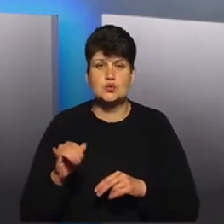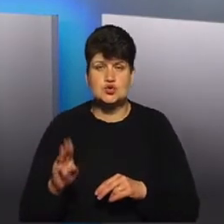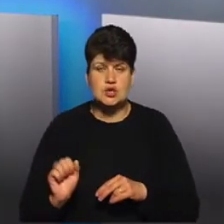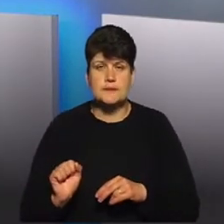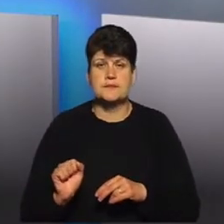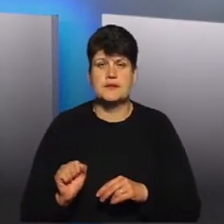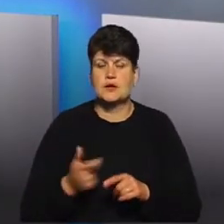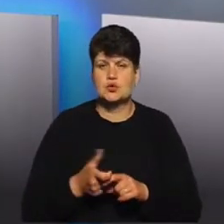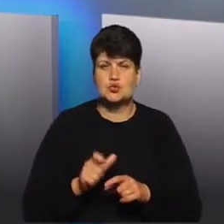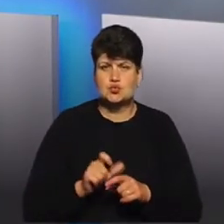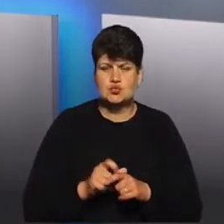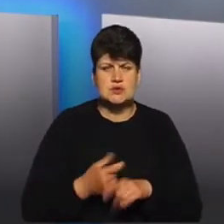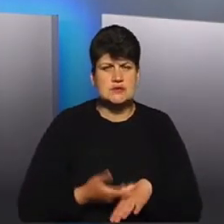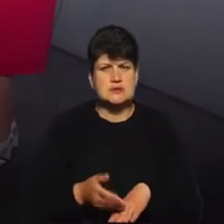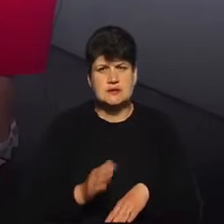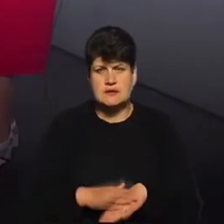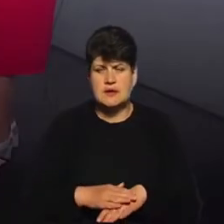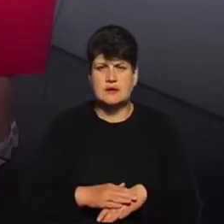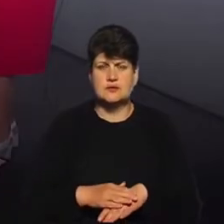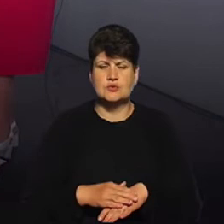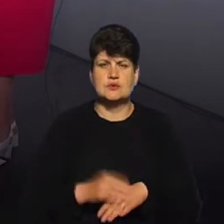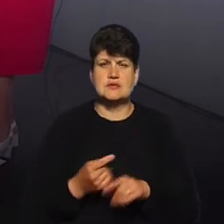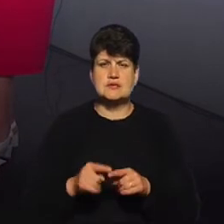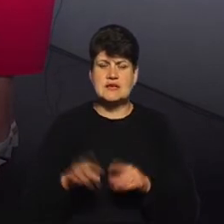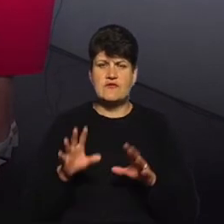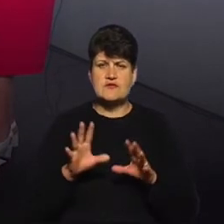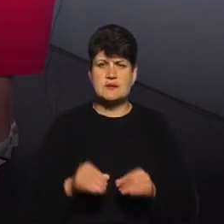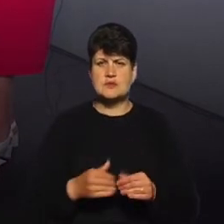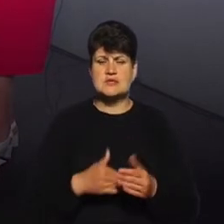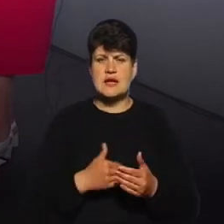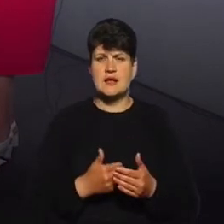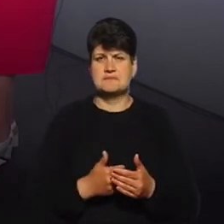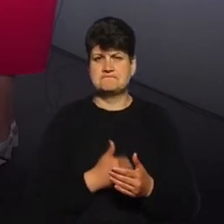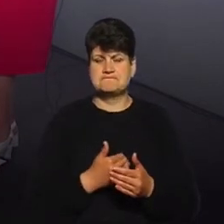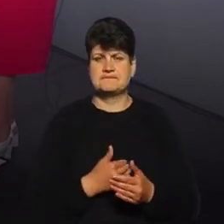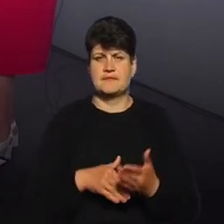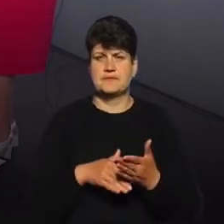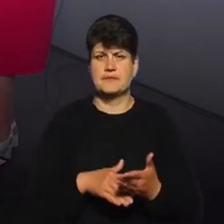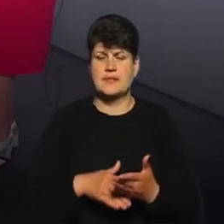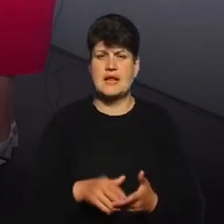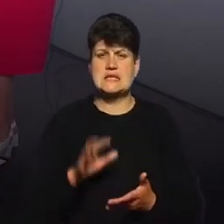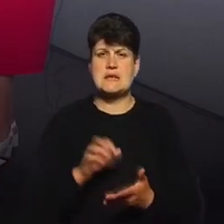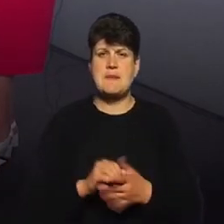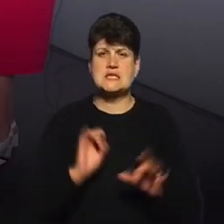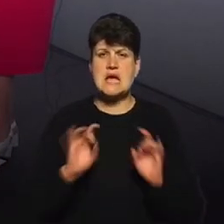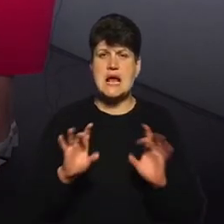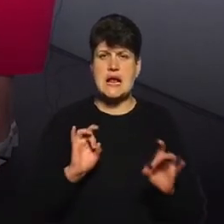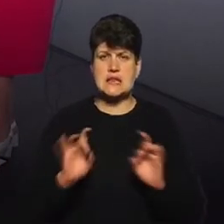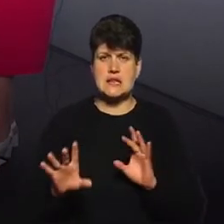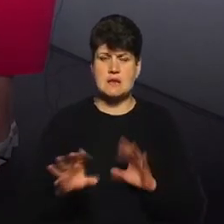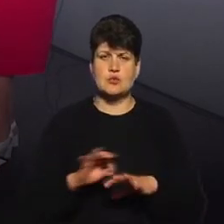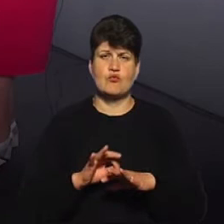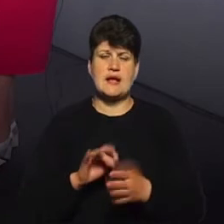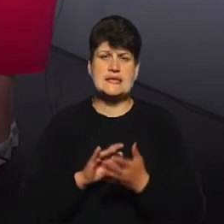бо це на волонтерських потугах, так. Займаються рекламою, ведуть екскурсії, до речі, багатьма мовами.